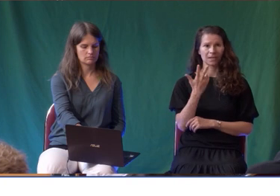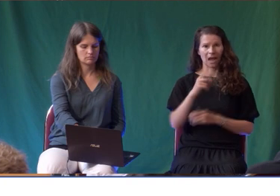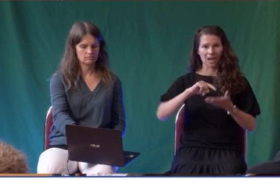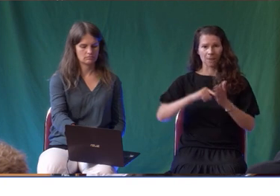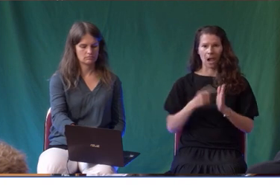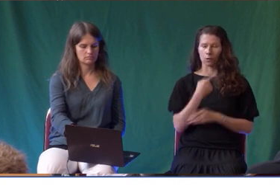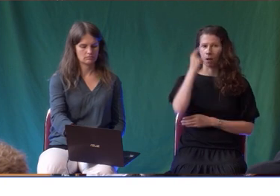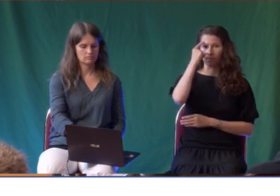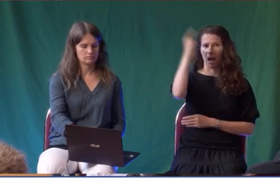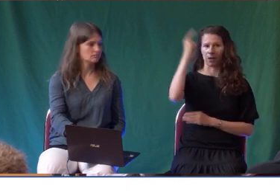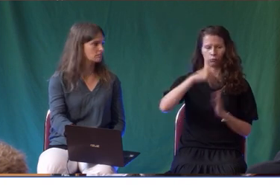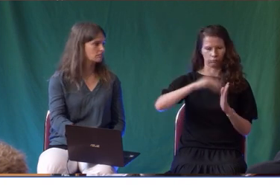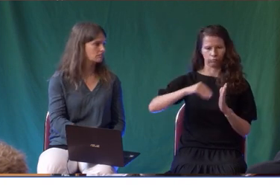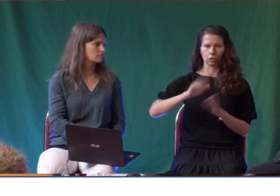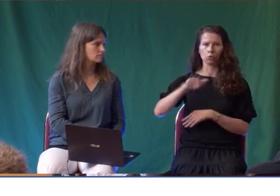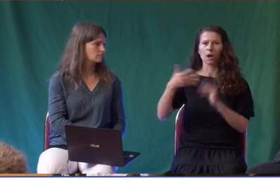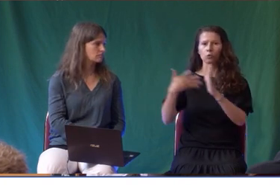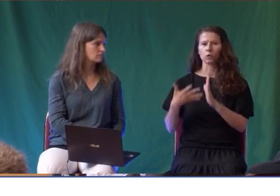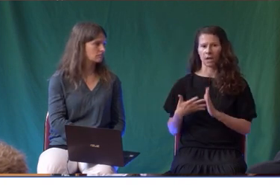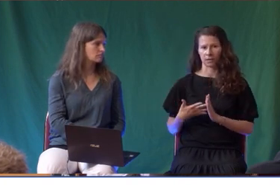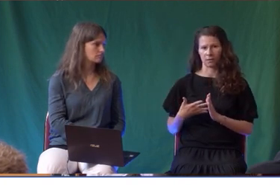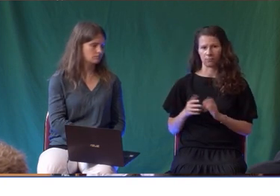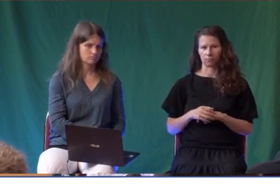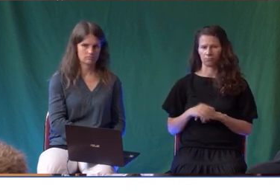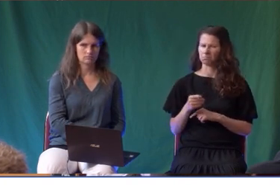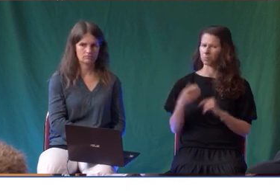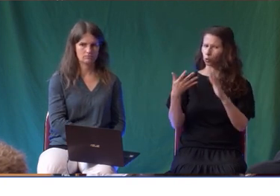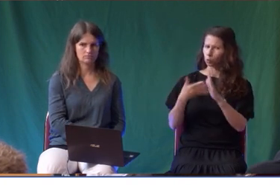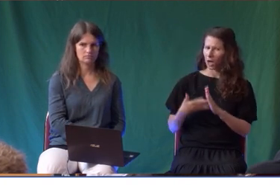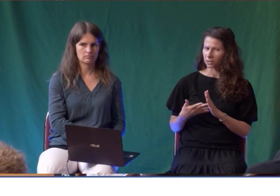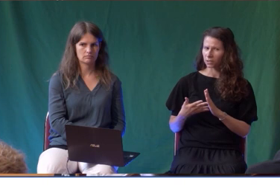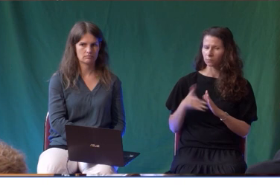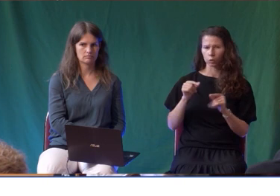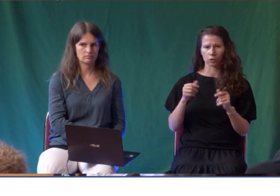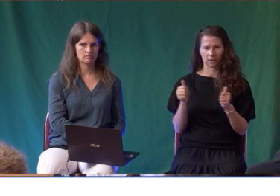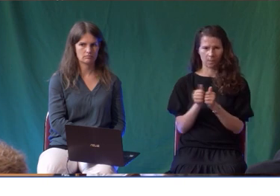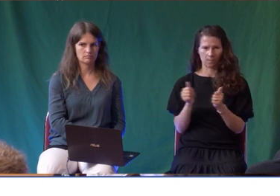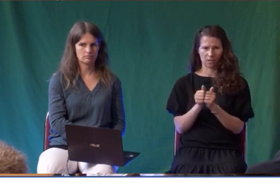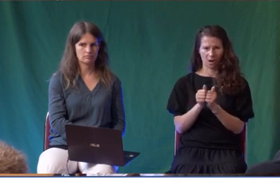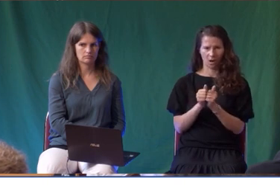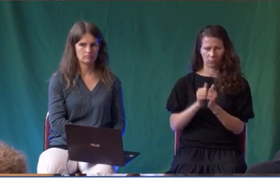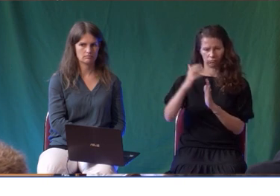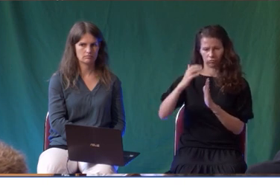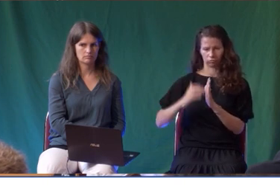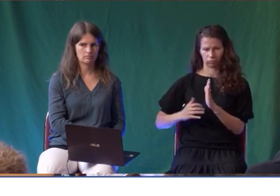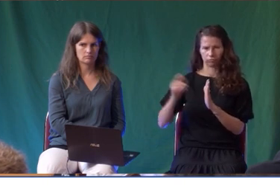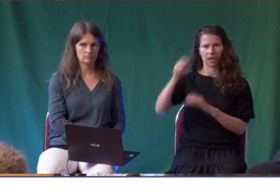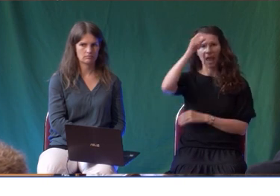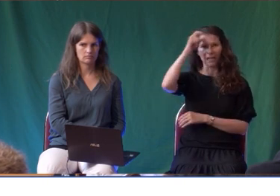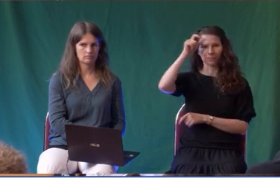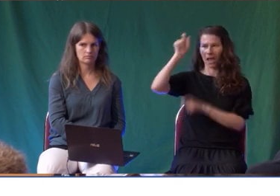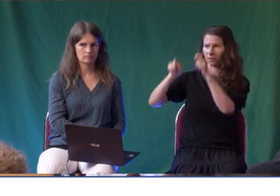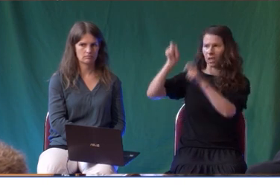aufgeschrieben zu Gutachten Gutachten sind Papiere dort schreiben Experten